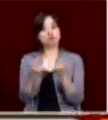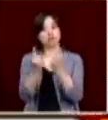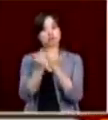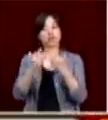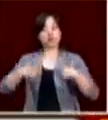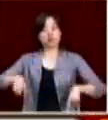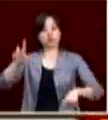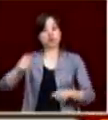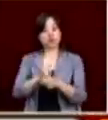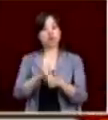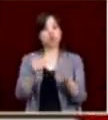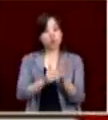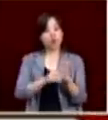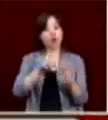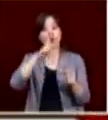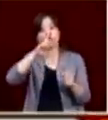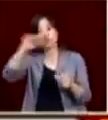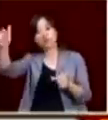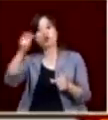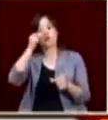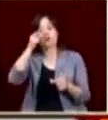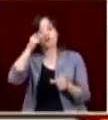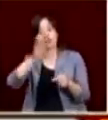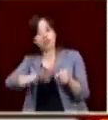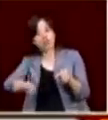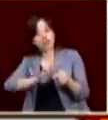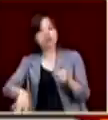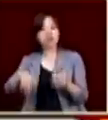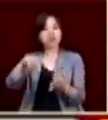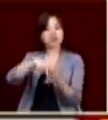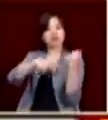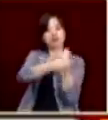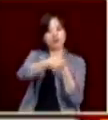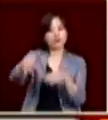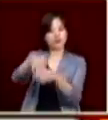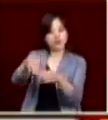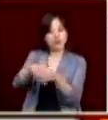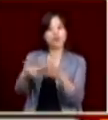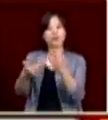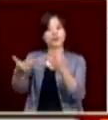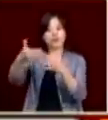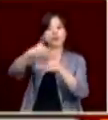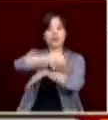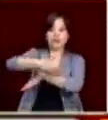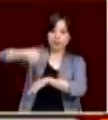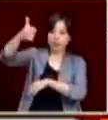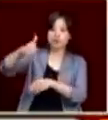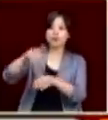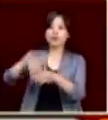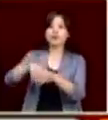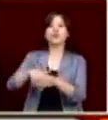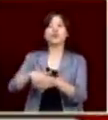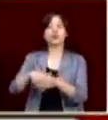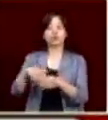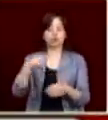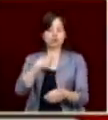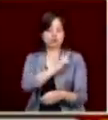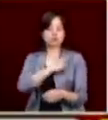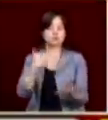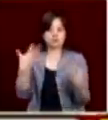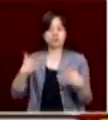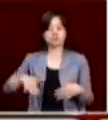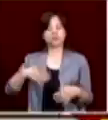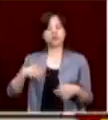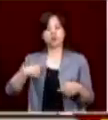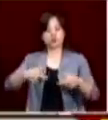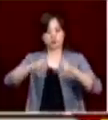书，啊，了后等于南部。我等于南部选立委啊，选县长啊，迄阵我拢真清楚的就啊，我